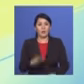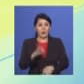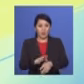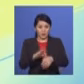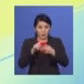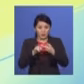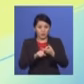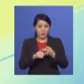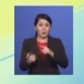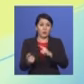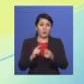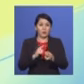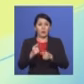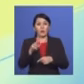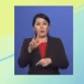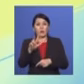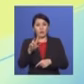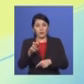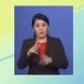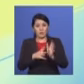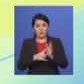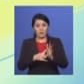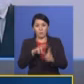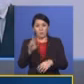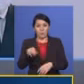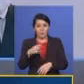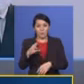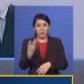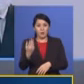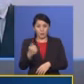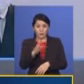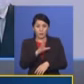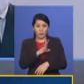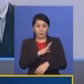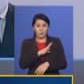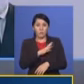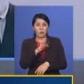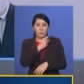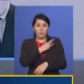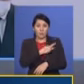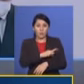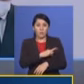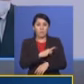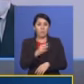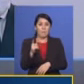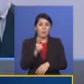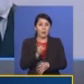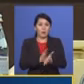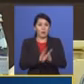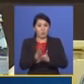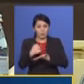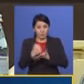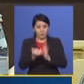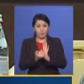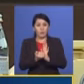Коронавируспен күреске қосымша 238 миллиард теңгеден астам қаржы бөлініп отыр. Енді оның жұмсалу бағытын парламент бекітуі тиіс.